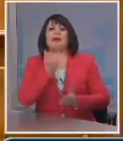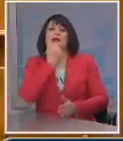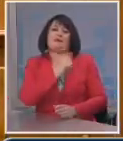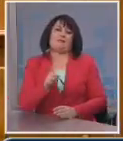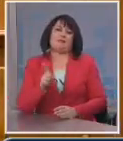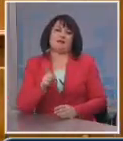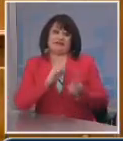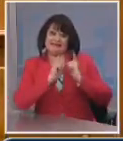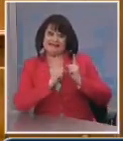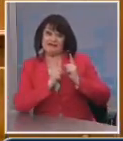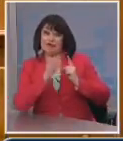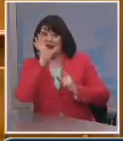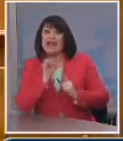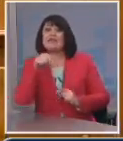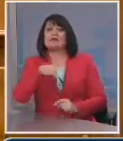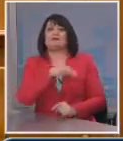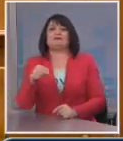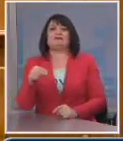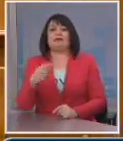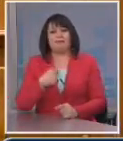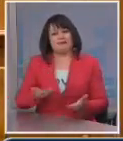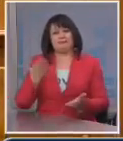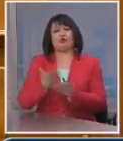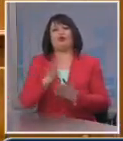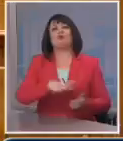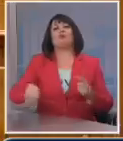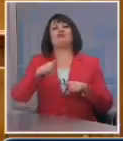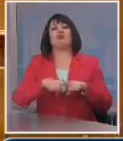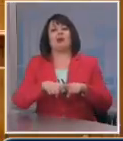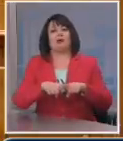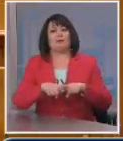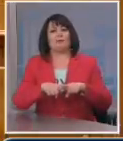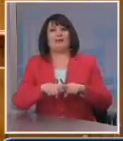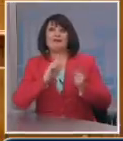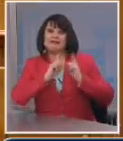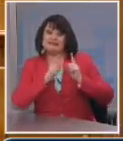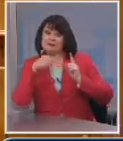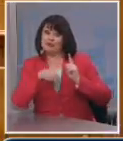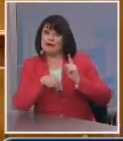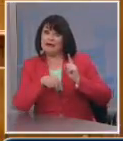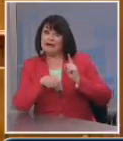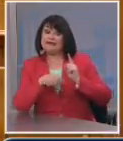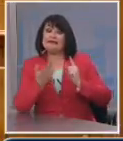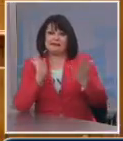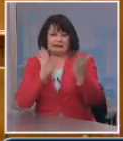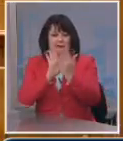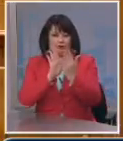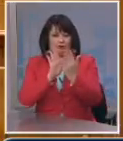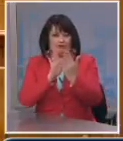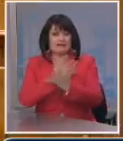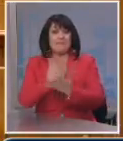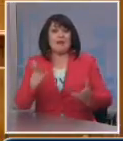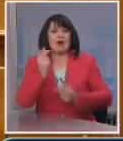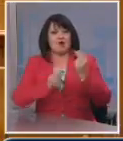Αυτή είναι η συμφωνία αλήθειας, την οποία εμείς προτείνουμε στον ελληνικό λαό. Μια συμφωνία η οποία αντιμετωπίζει το